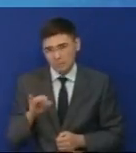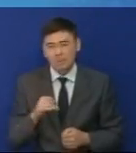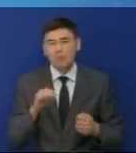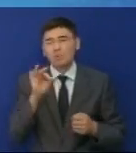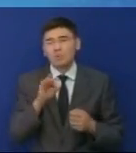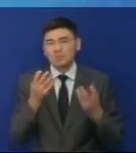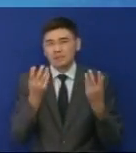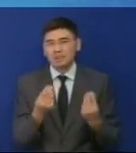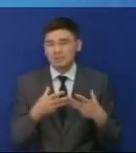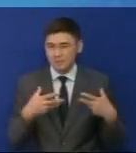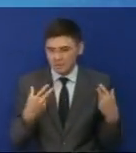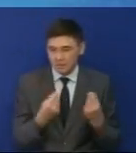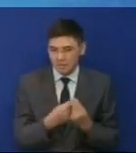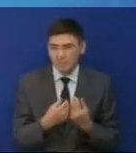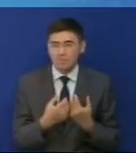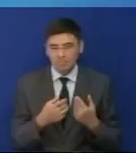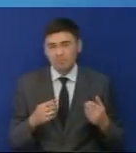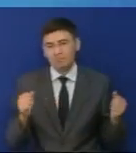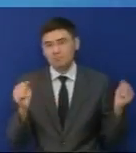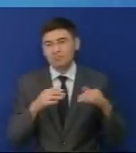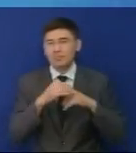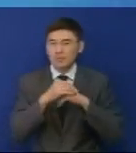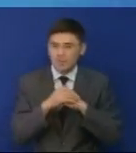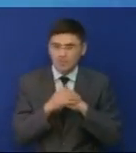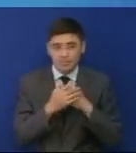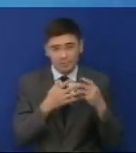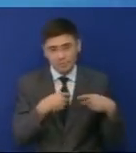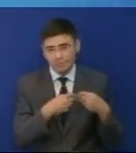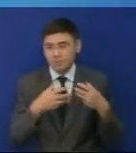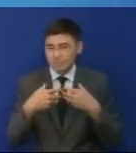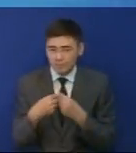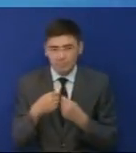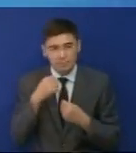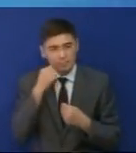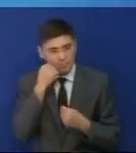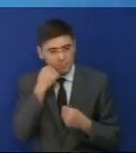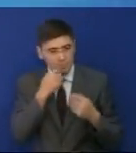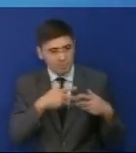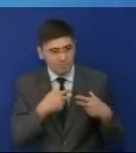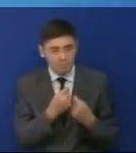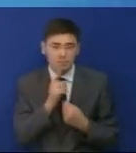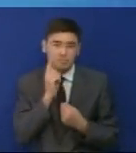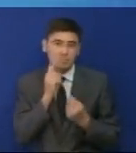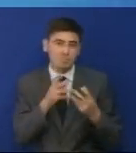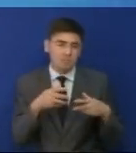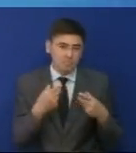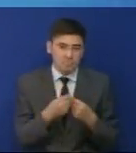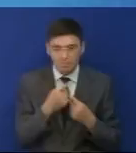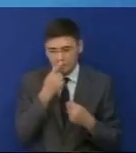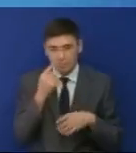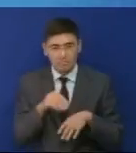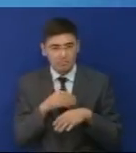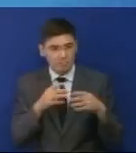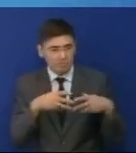молодые а также супружеские пары работающие в одной сфере цель мероприятия пропаганда семейных ценностей уважения и